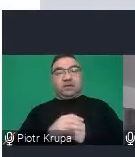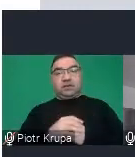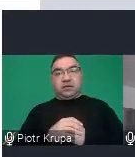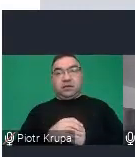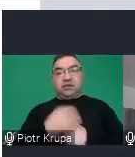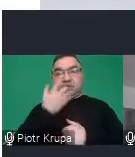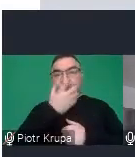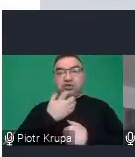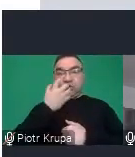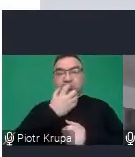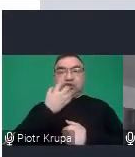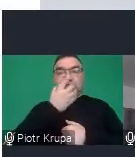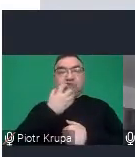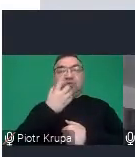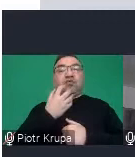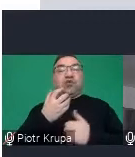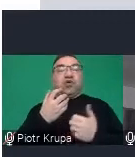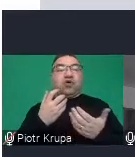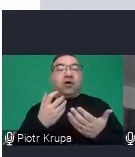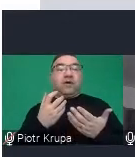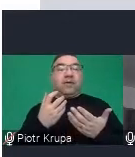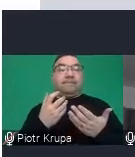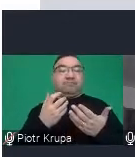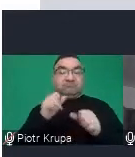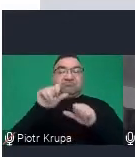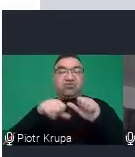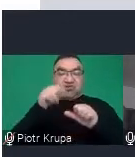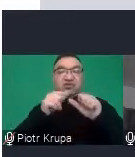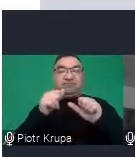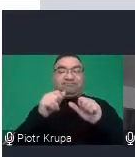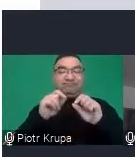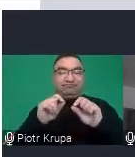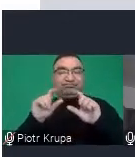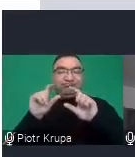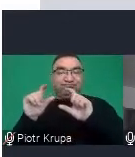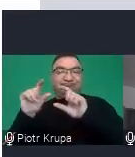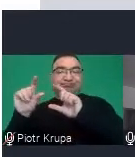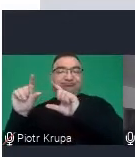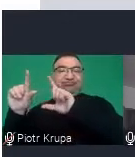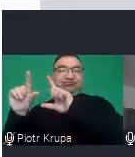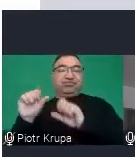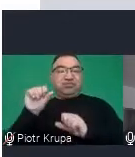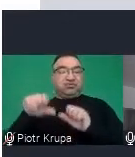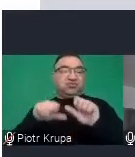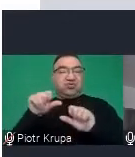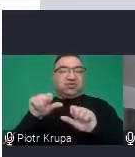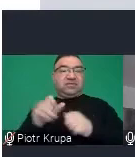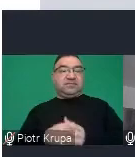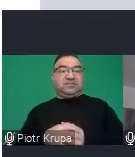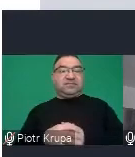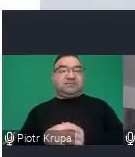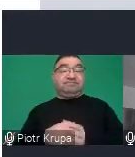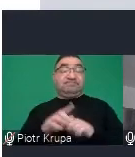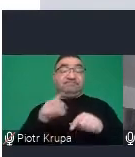ciepło na przykładzie naszego przedsiębiorstwa z roku na rok staje się coraz droższe. I tak naprawdę zgodnie